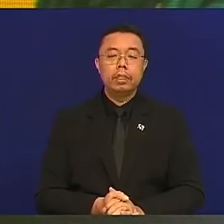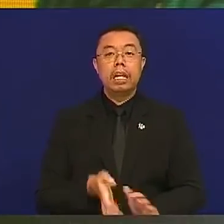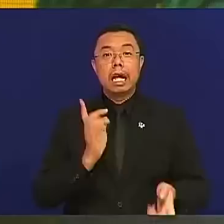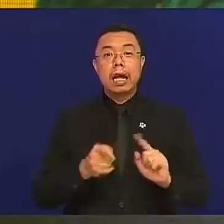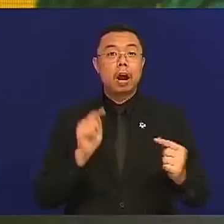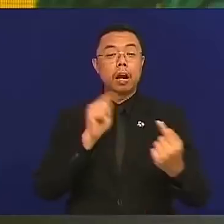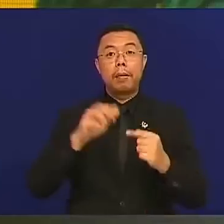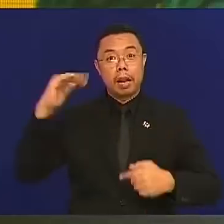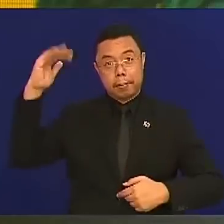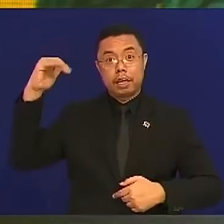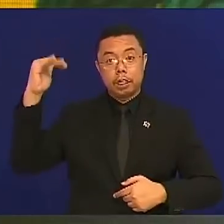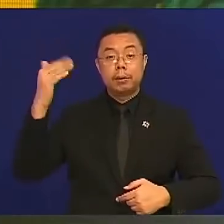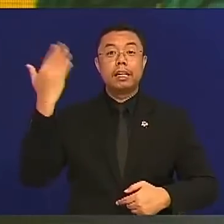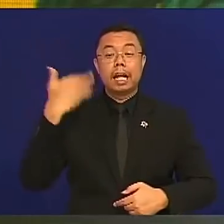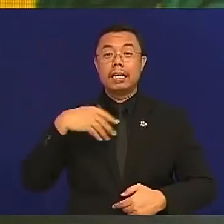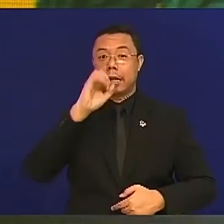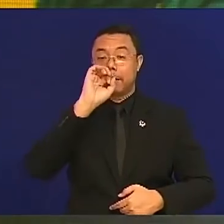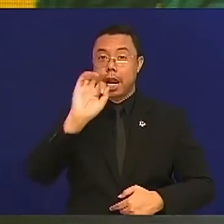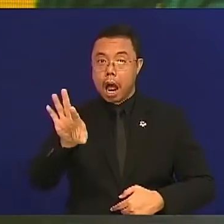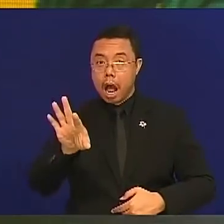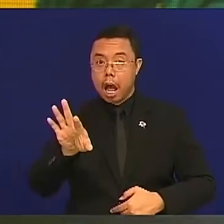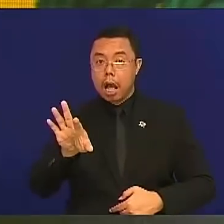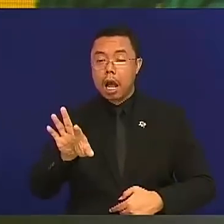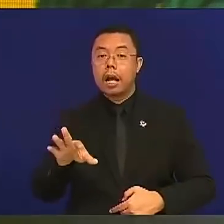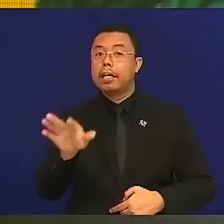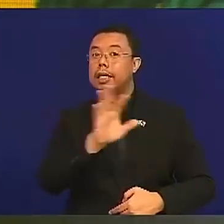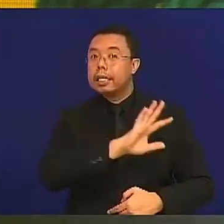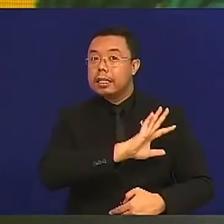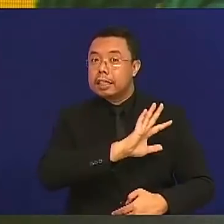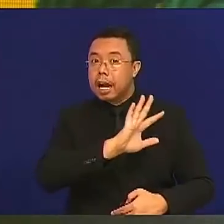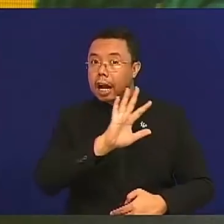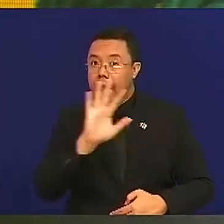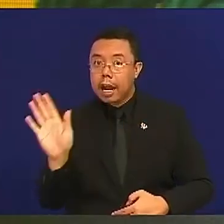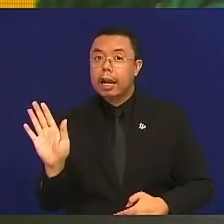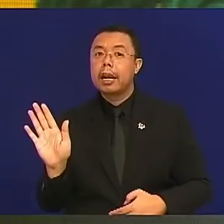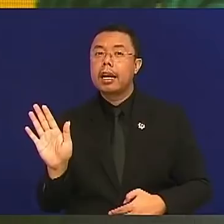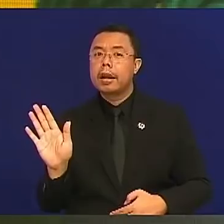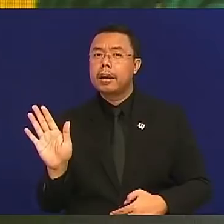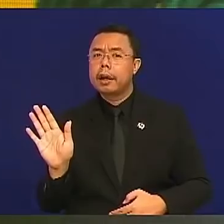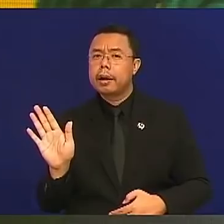Kalau kepada mahasiswa-mahasiswa tadi saya mengatakan, jangan ya,